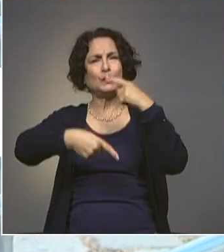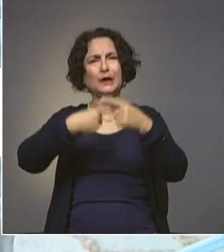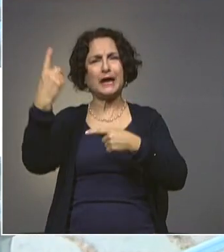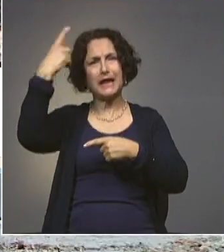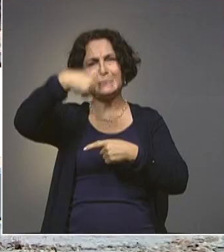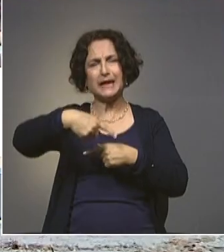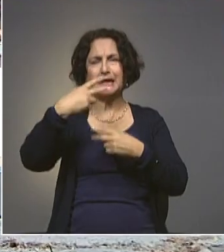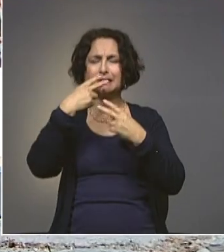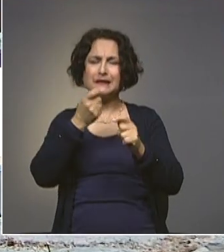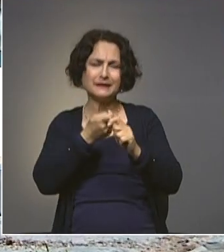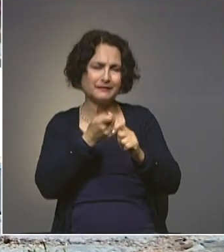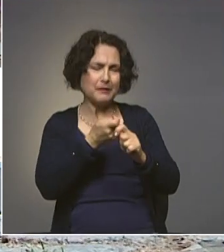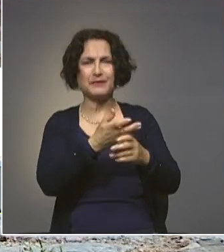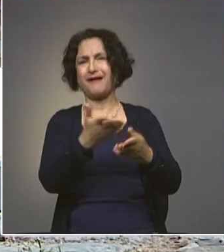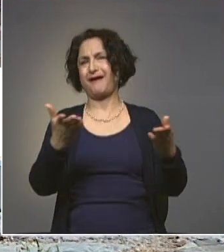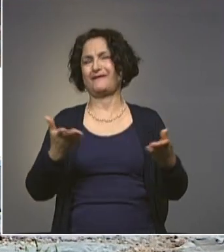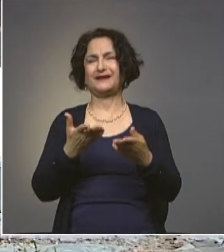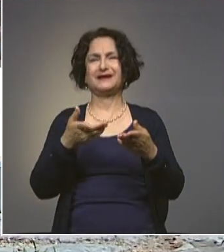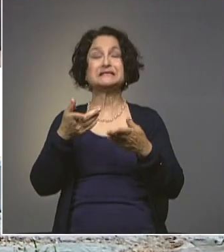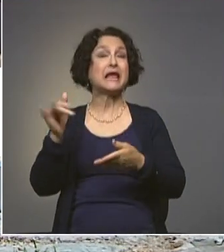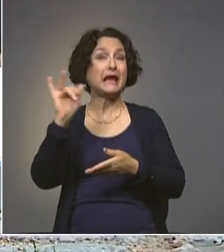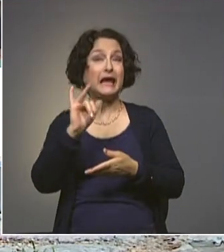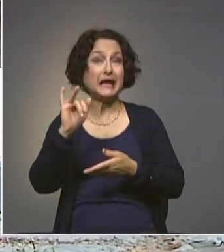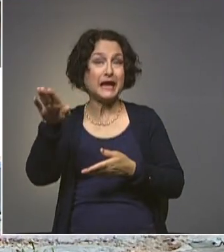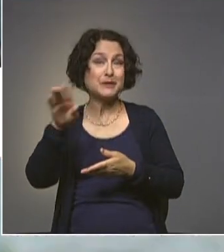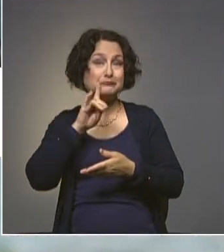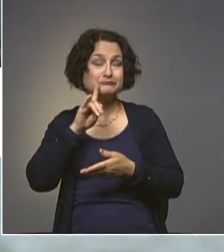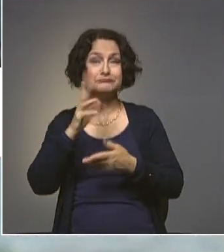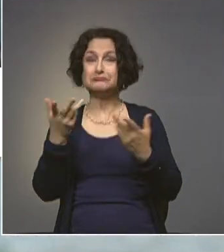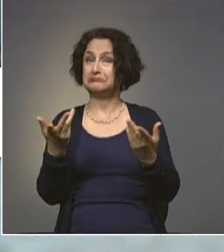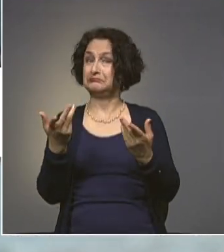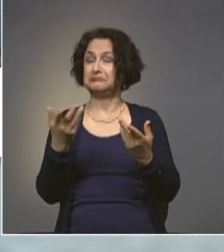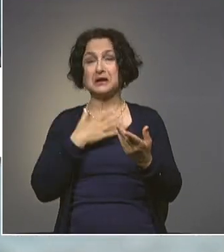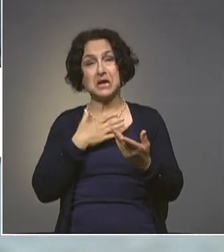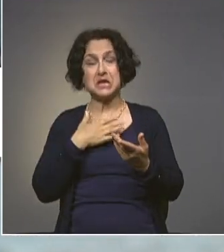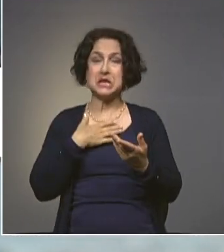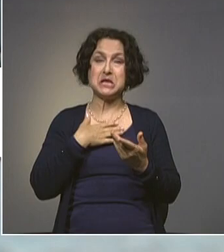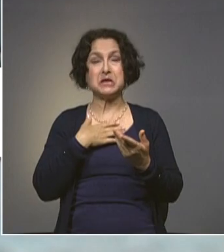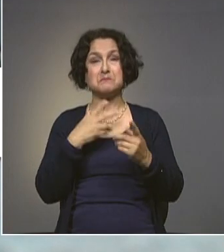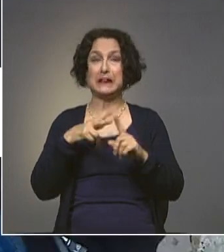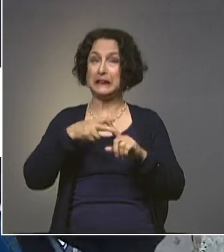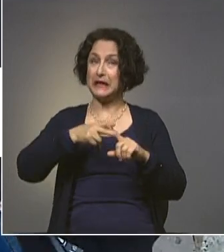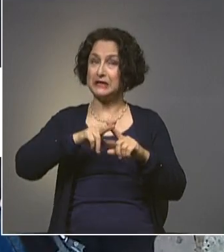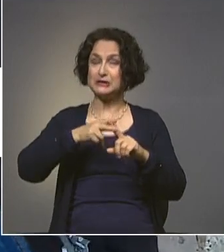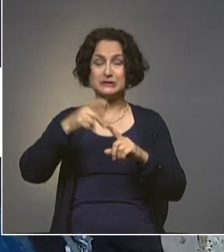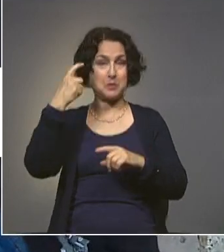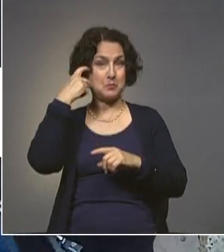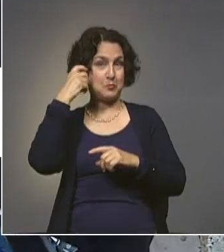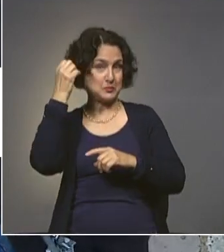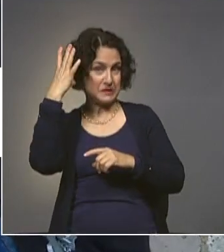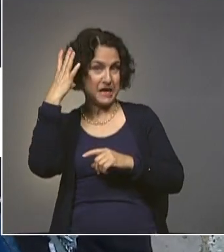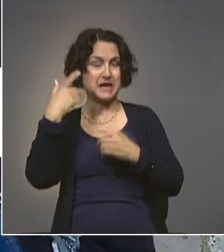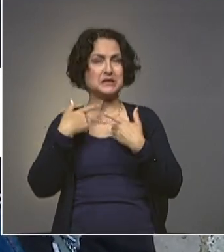за да ги затегне. За Илия това се оказа лесна задача, защото има технически познания от съвсем малък. Учи се от дядо си